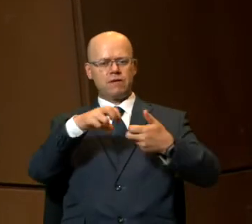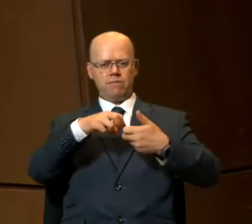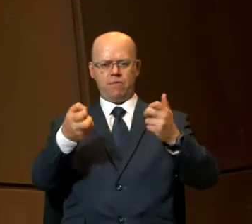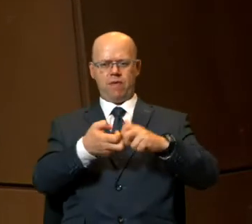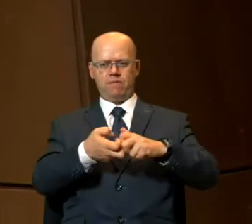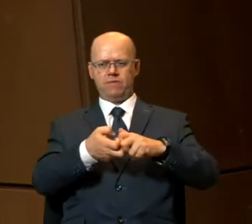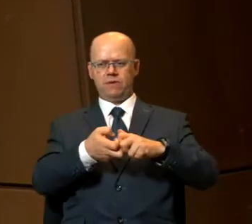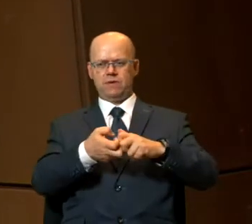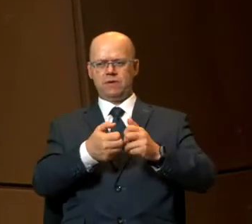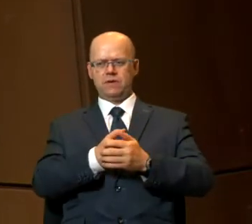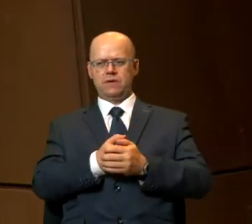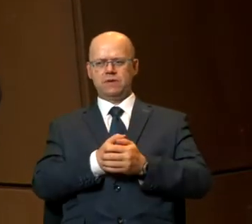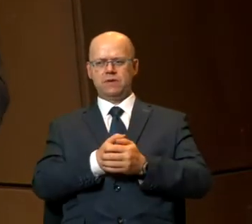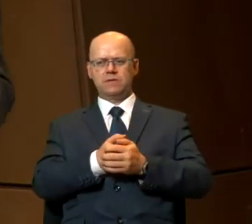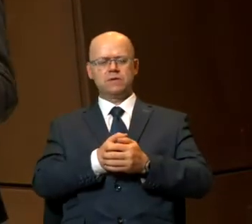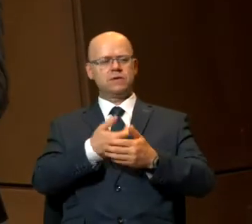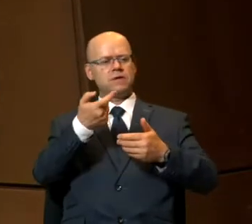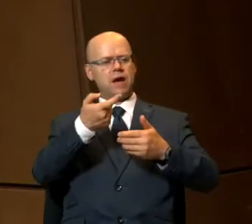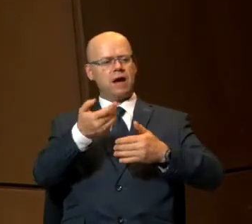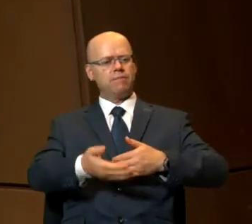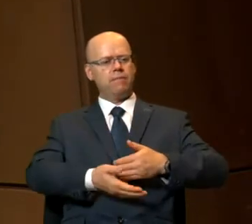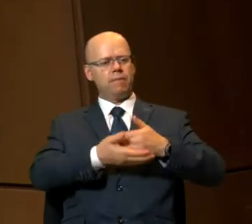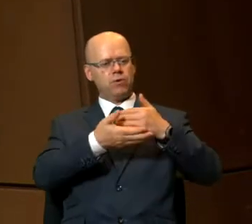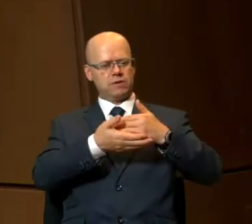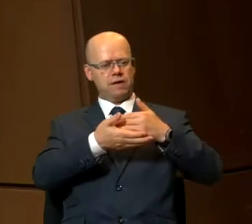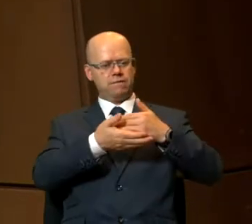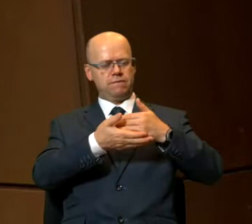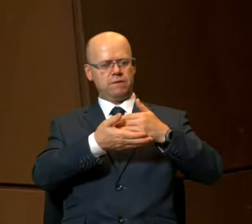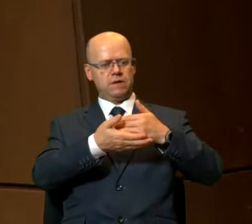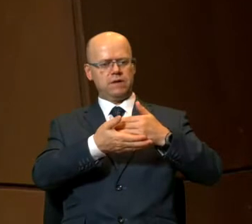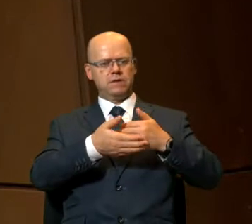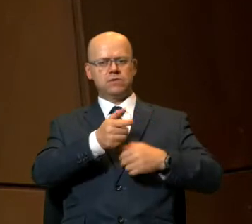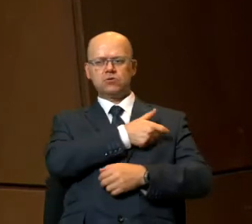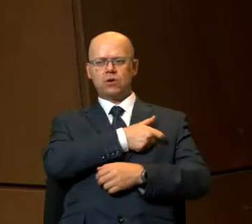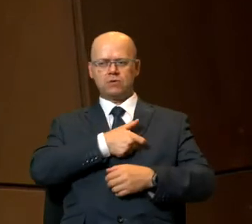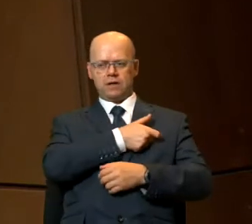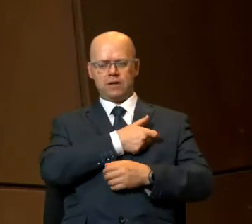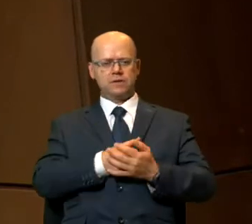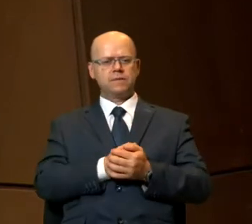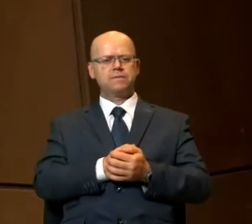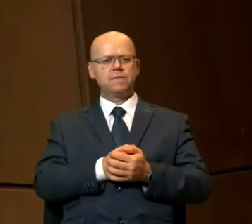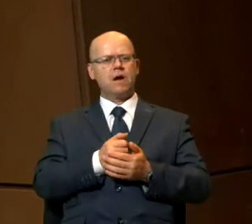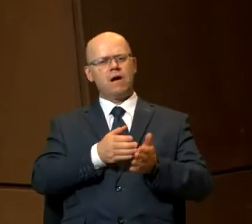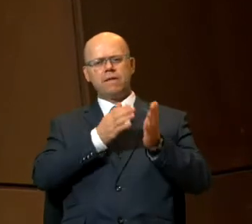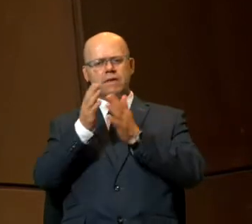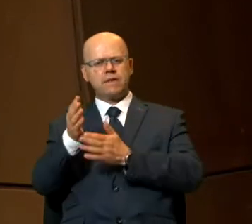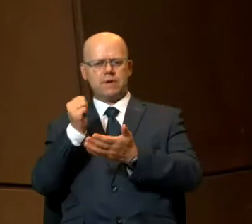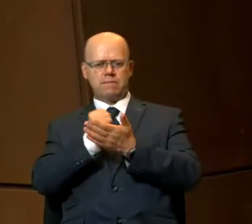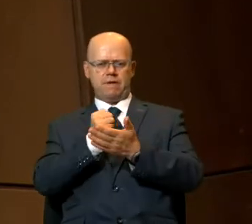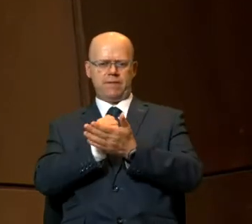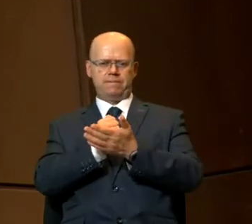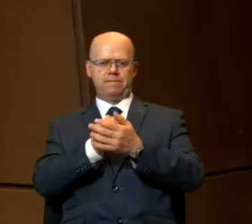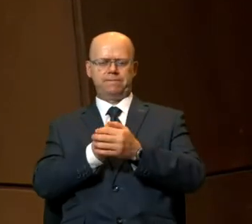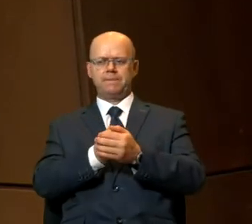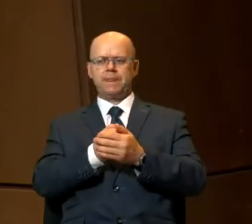dla etyki Solidarności. Przyjrzyjmy się drugiemu poziomowi. Czym jest polityka? Wydaje mi się,